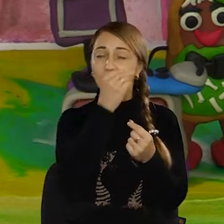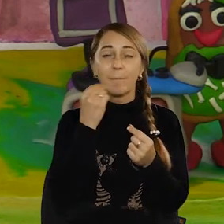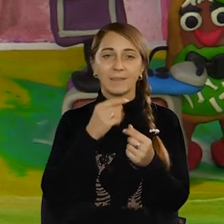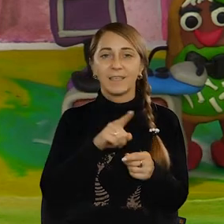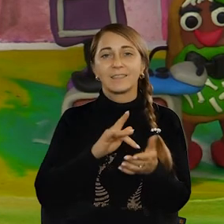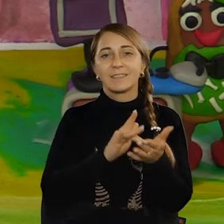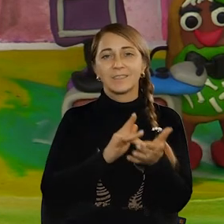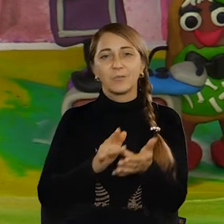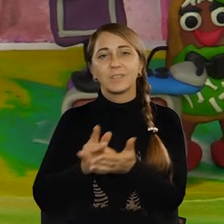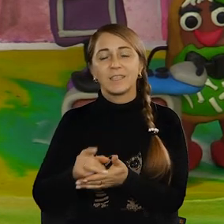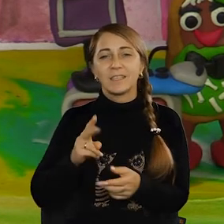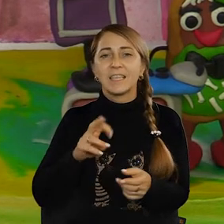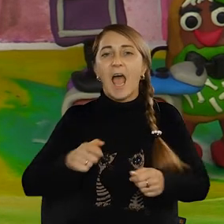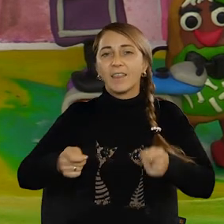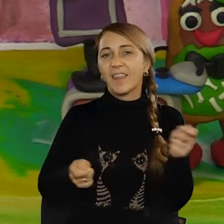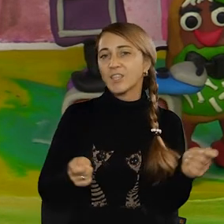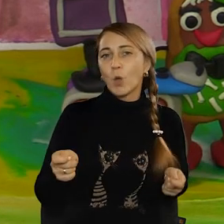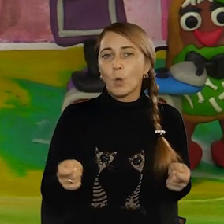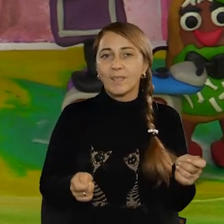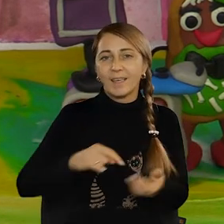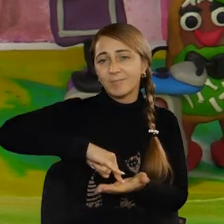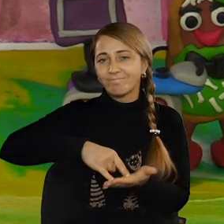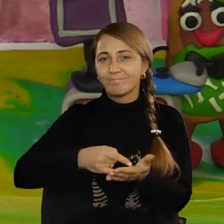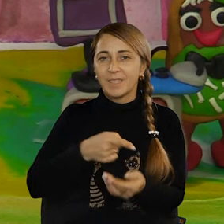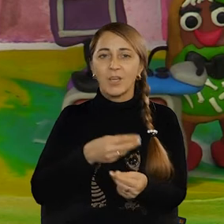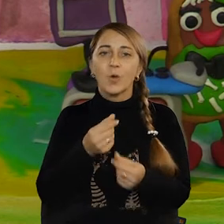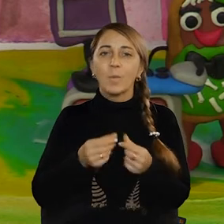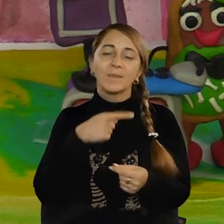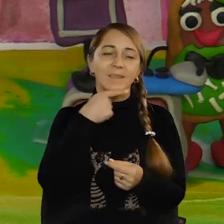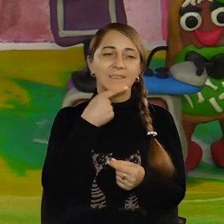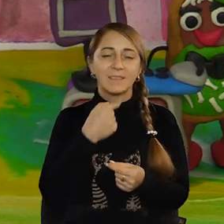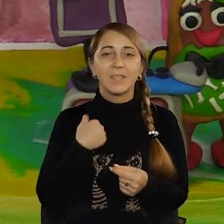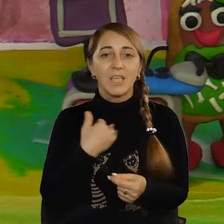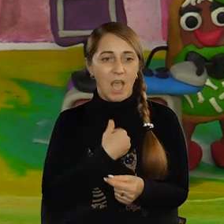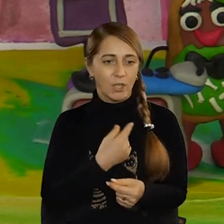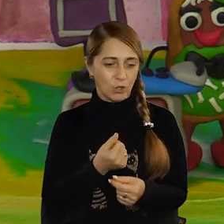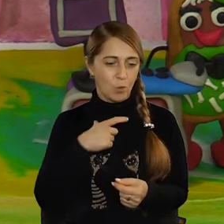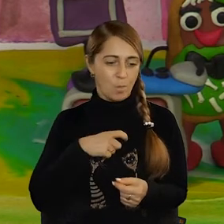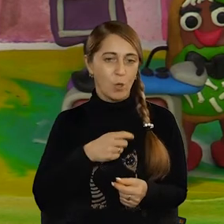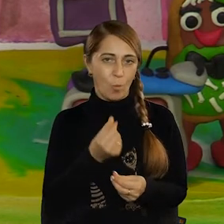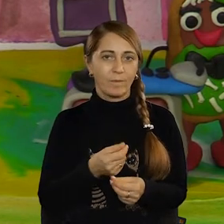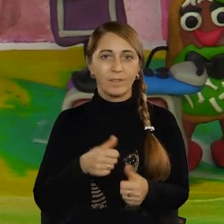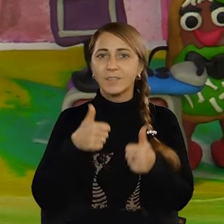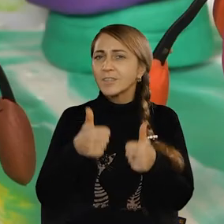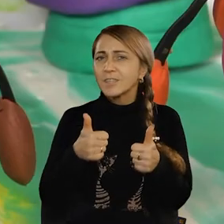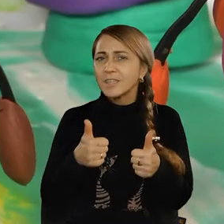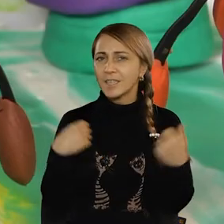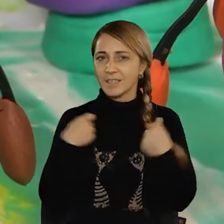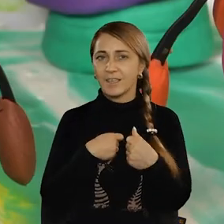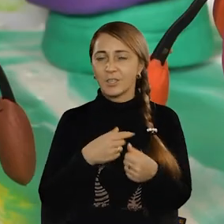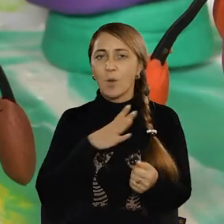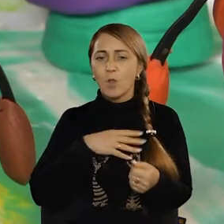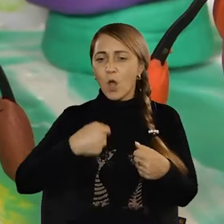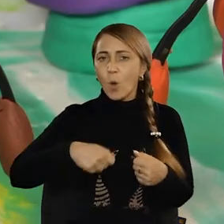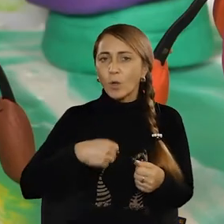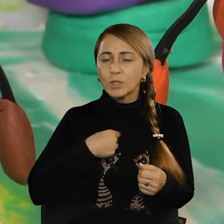для екскурсій та дискотек, пояснювала вона купівлю аксесуарів. Я ж купив собі класнючі речі. Були в моєму